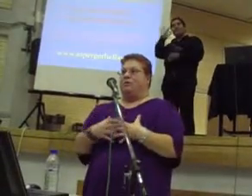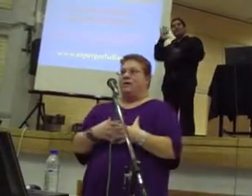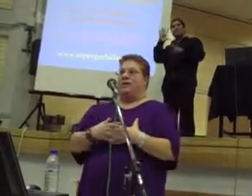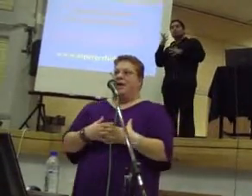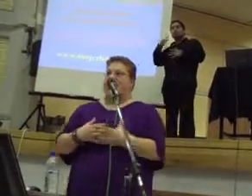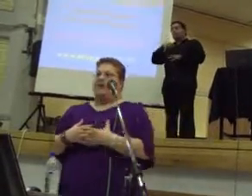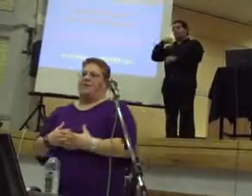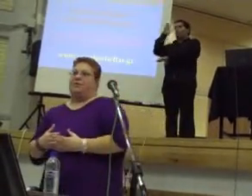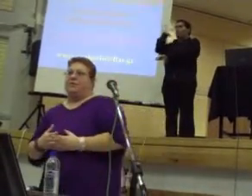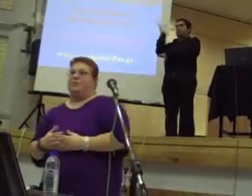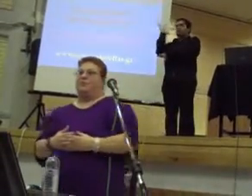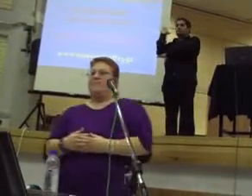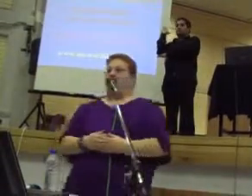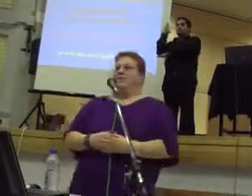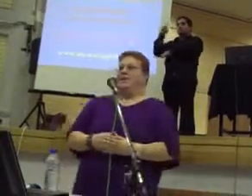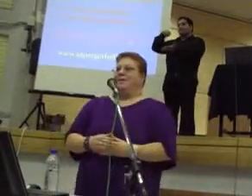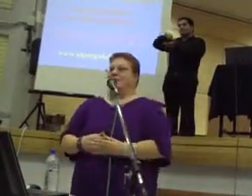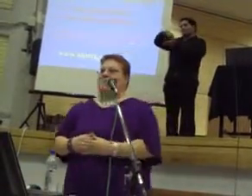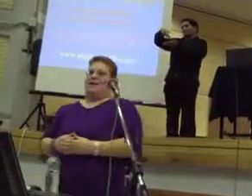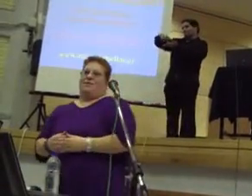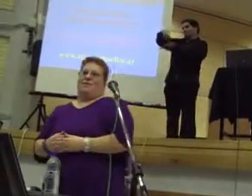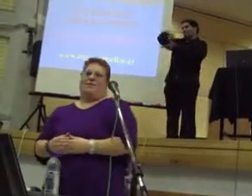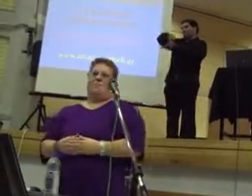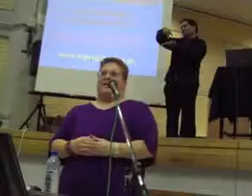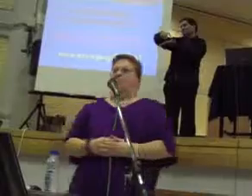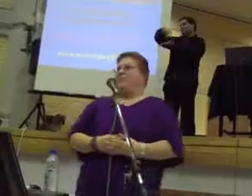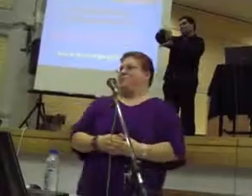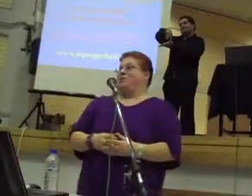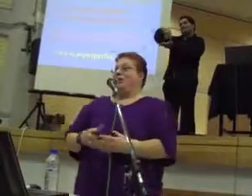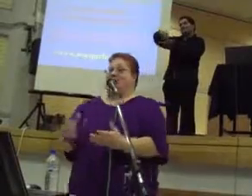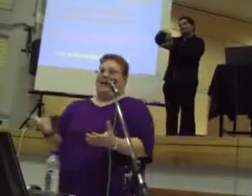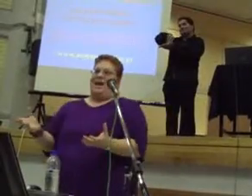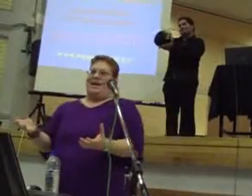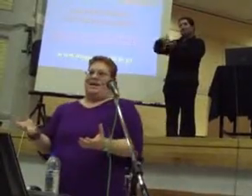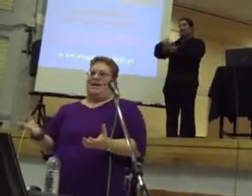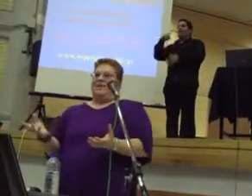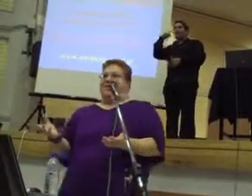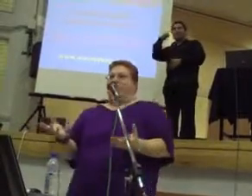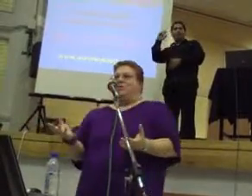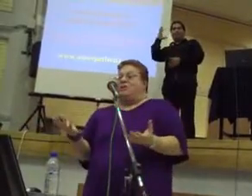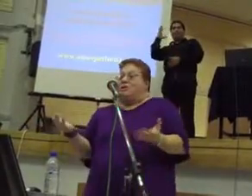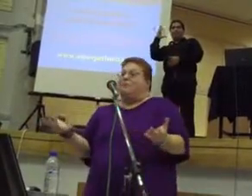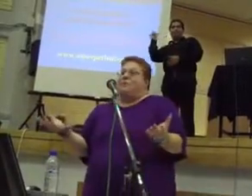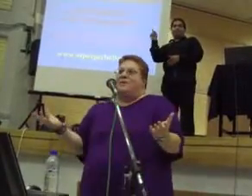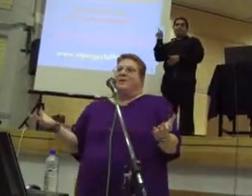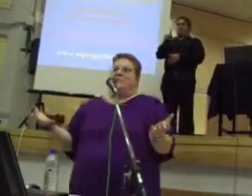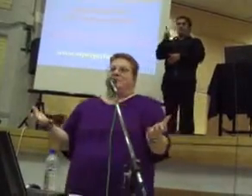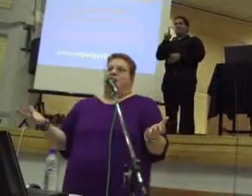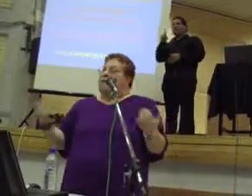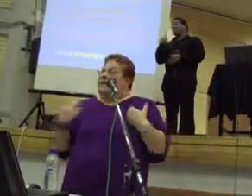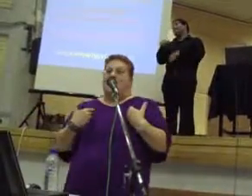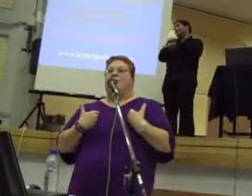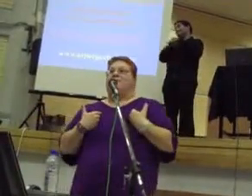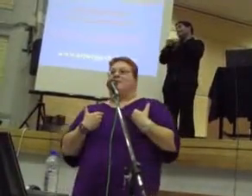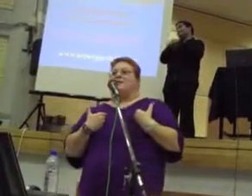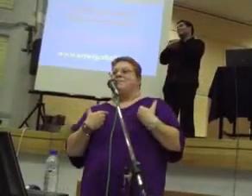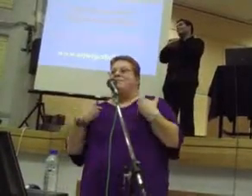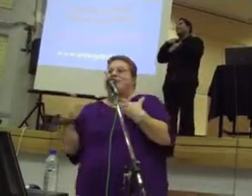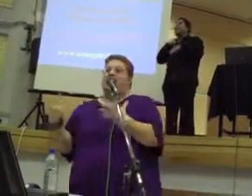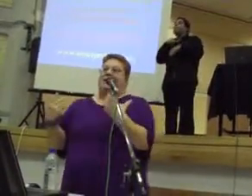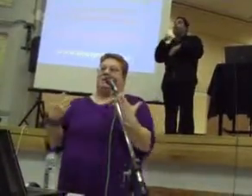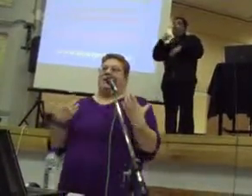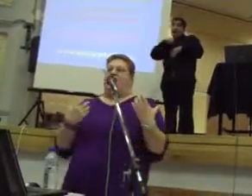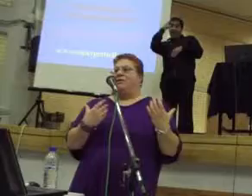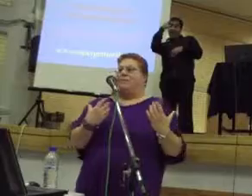όταν μιλούσα, έκανα αυτό. Πέρα εδώ, πέρα εδώ, του είχα τρελάνει. Του λέω, να με συγχωρείτε, αλλά είμαι